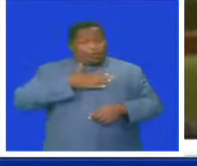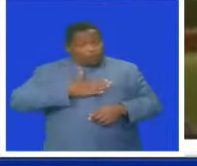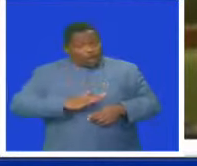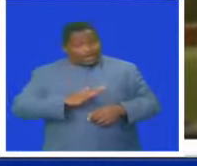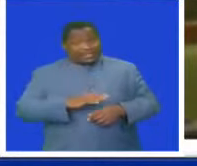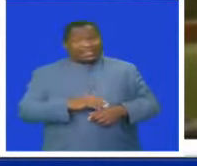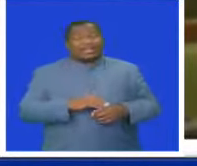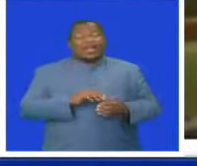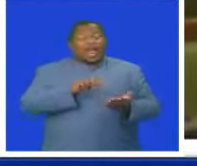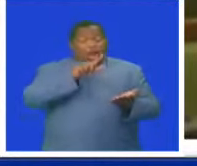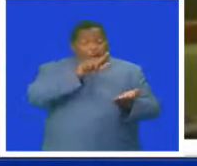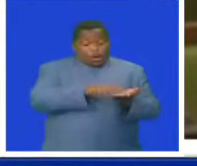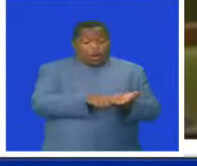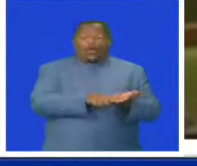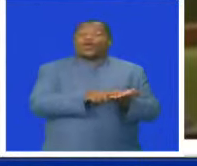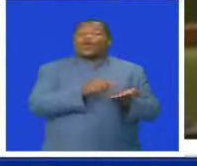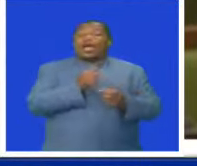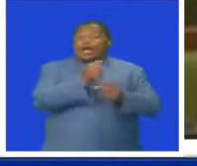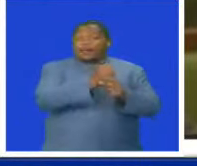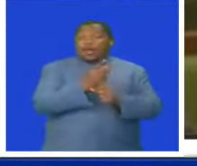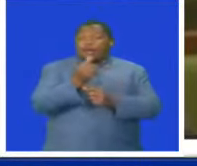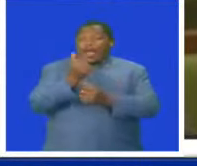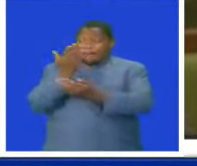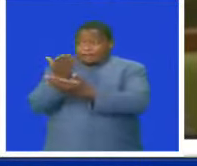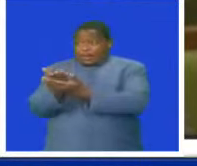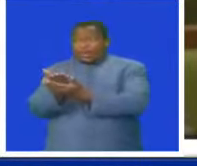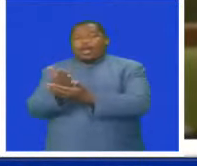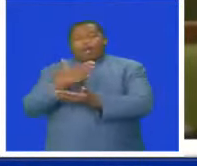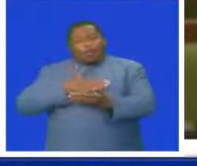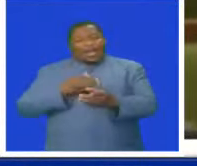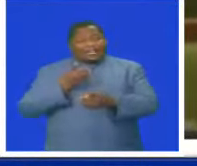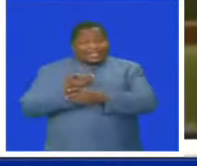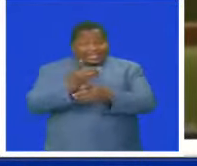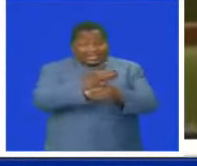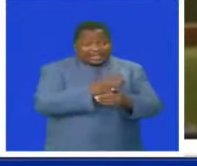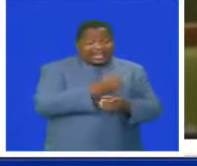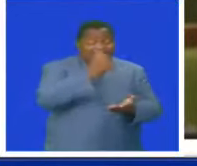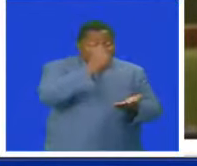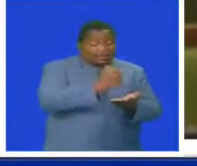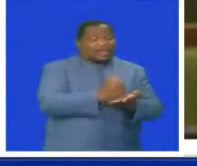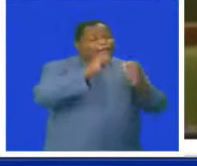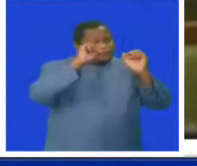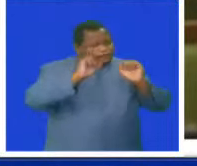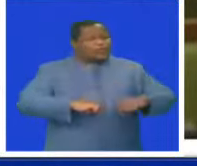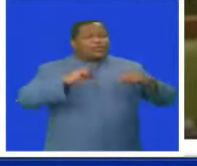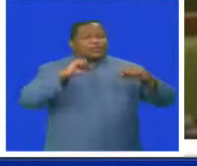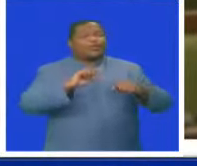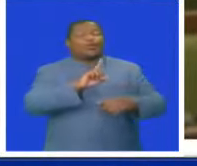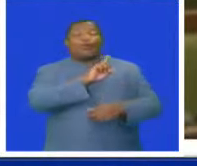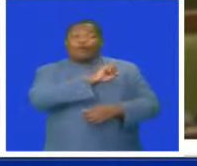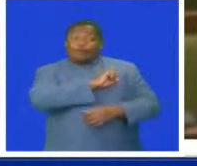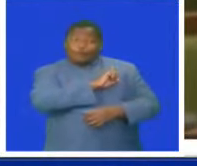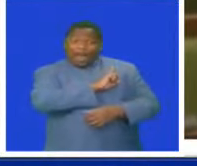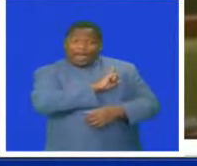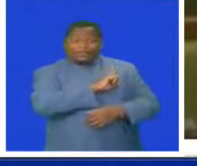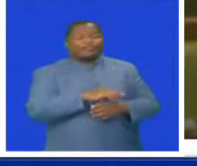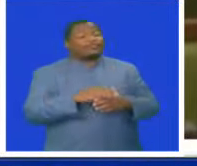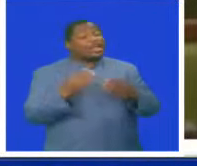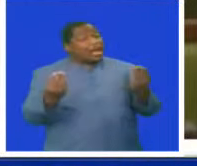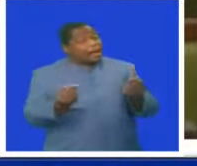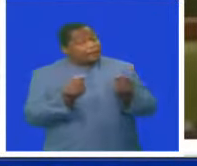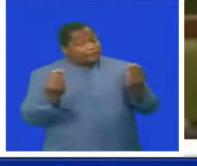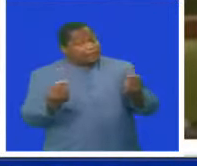bese njalo Speaker ngenzaba ukuthi bayathi ukuthi emaswadi kusasa tathi